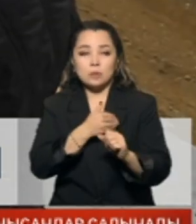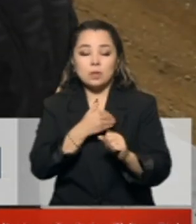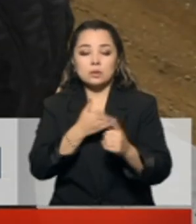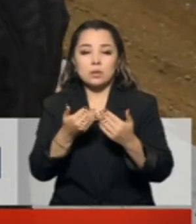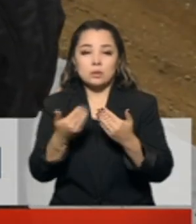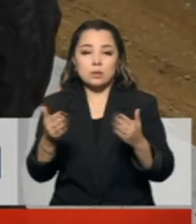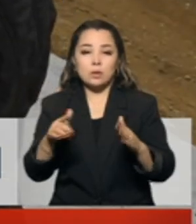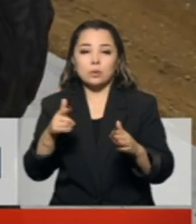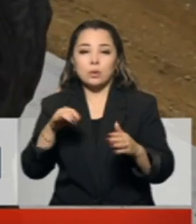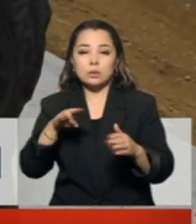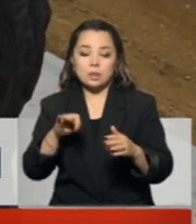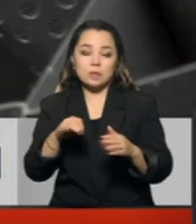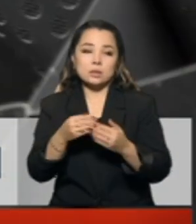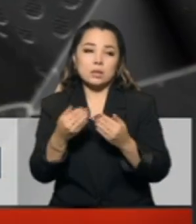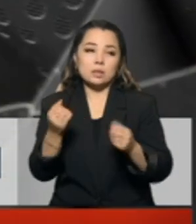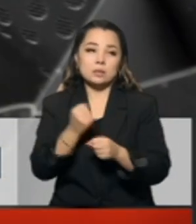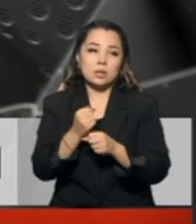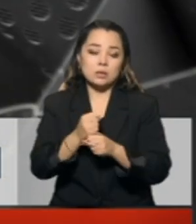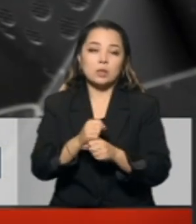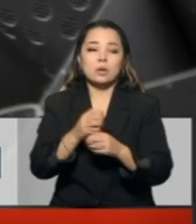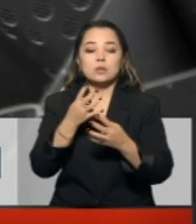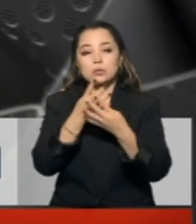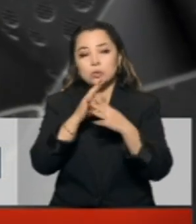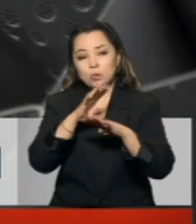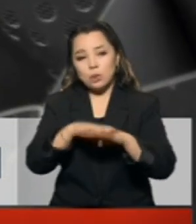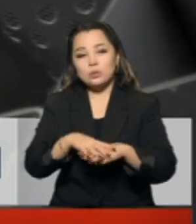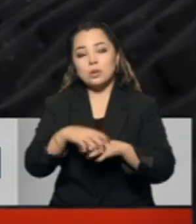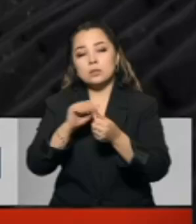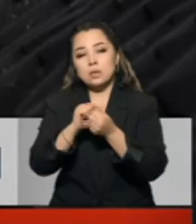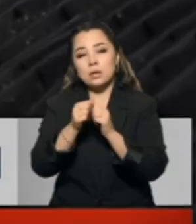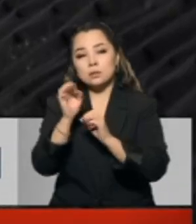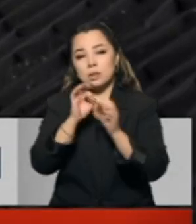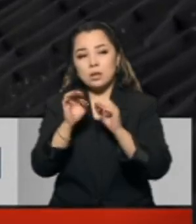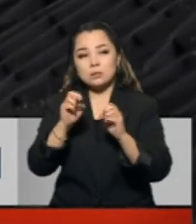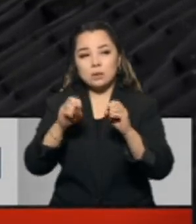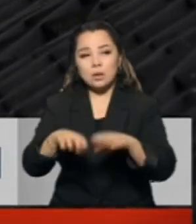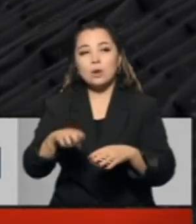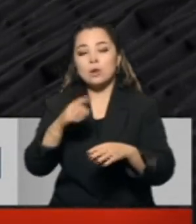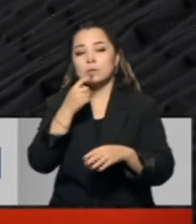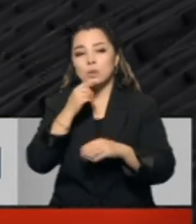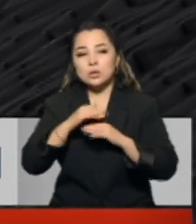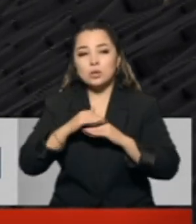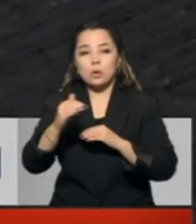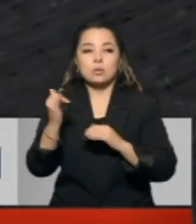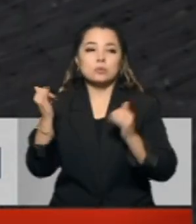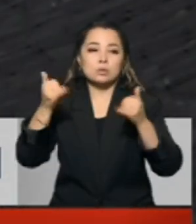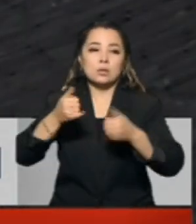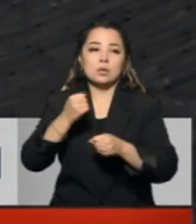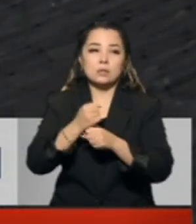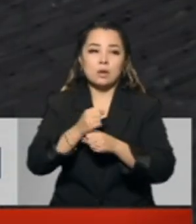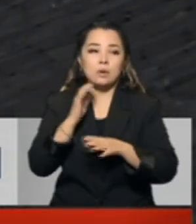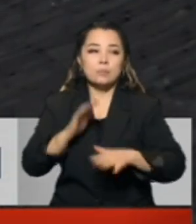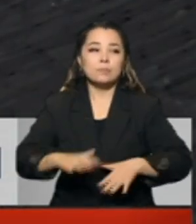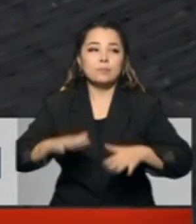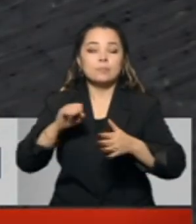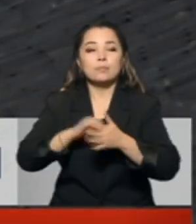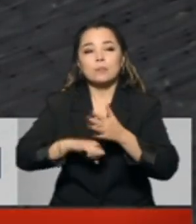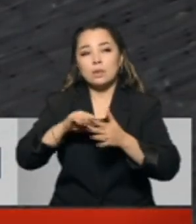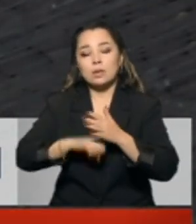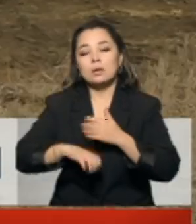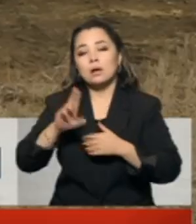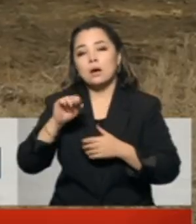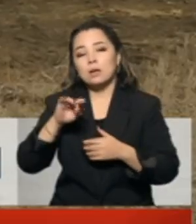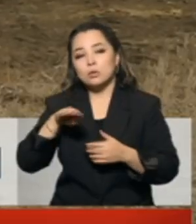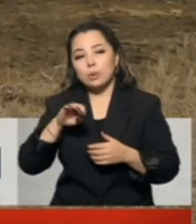бетіне геотекстиль төселіп, арнайы торға қиыршық тас төгіледі, жиегіне бетон қойылады. Облыста тасқын болған Қаратөбе, Сырым және